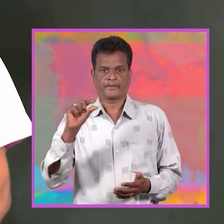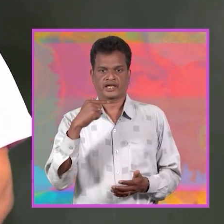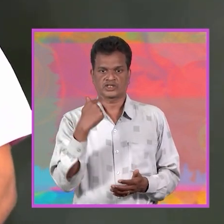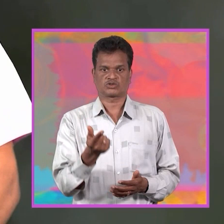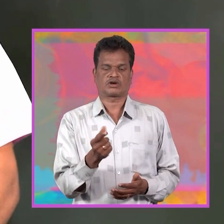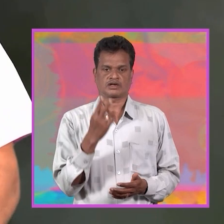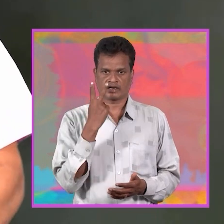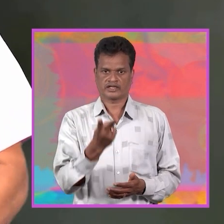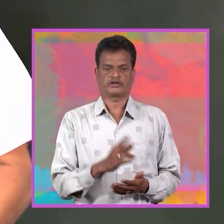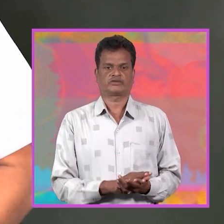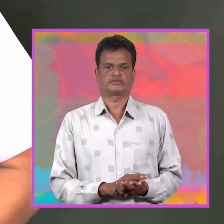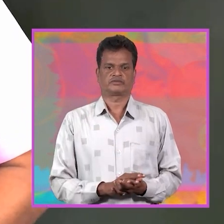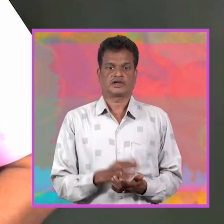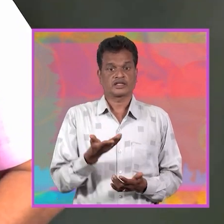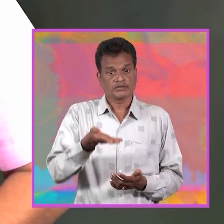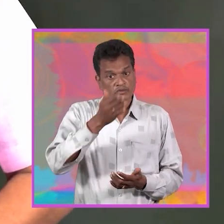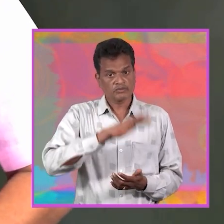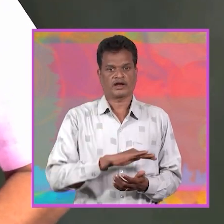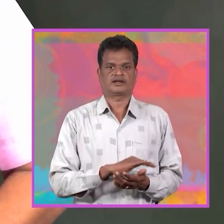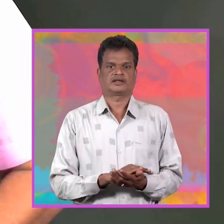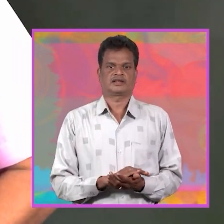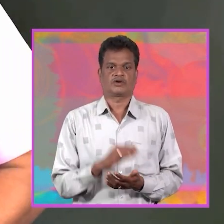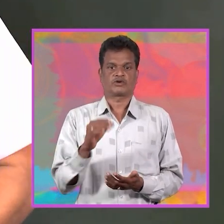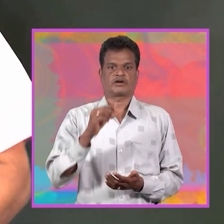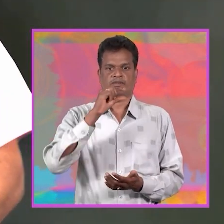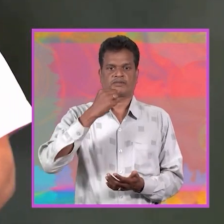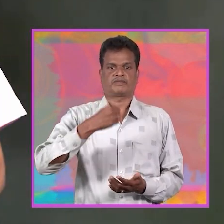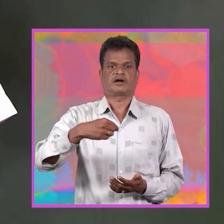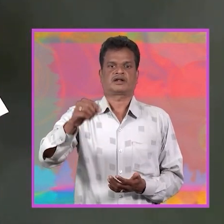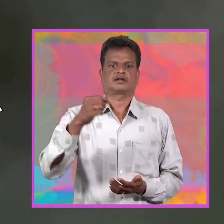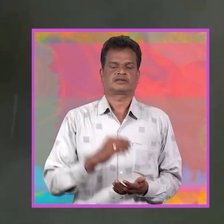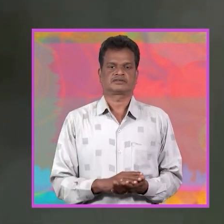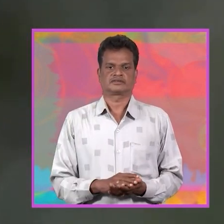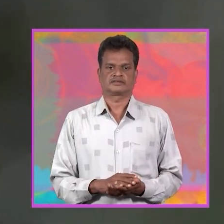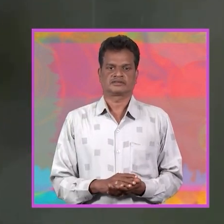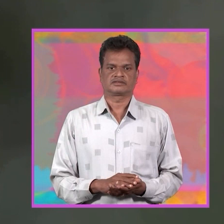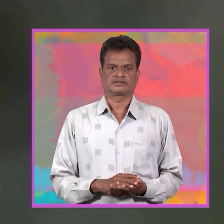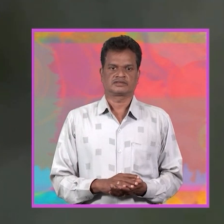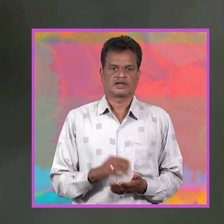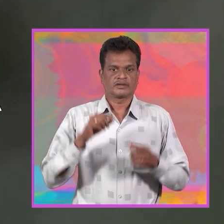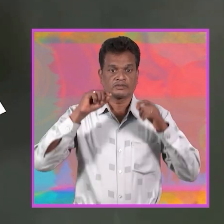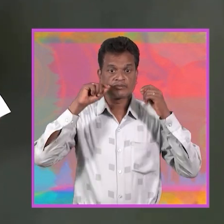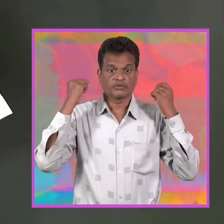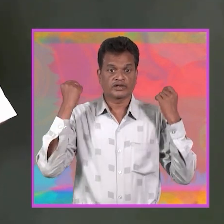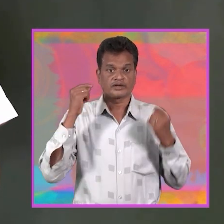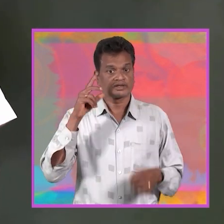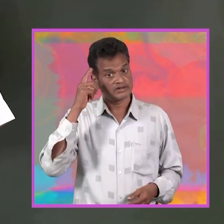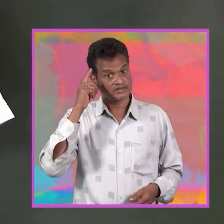இருக்கின்றோம். அதற்கு முன்பாக ஒரு பாடல் பாட இருக்கிறோம். பூனையை பற்றி எல்லோரும்